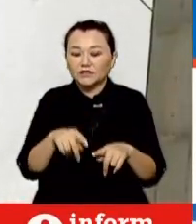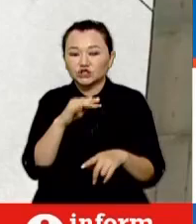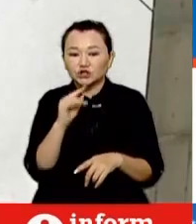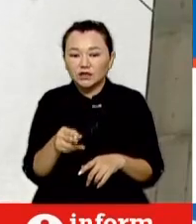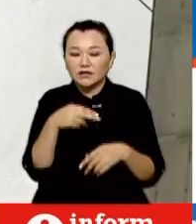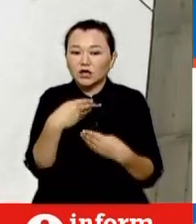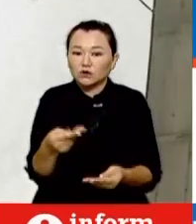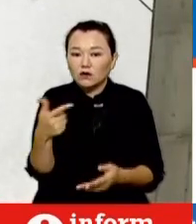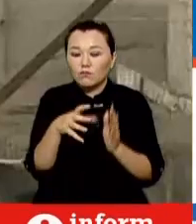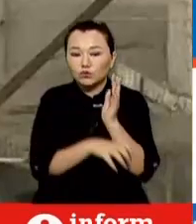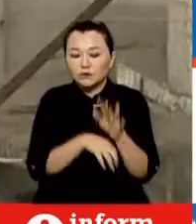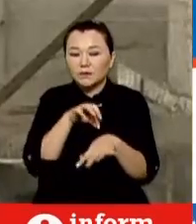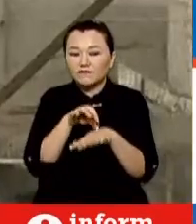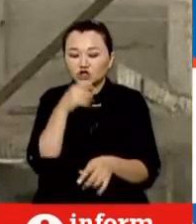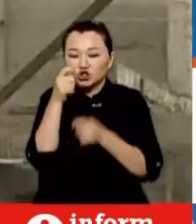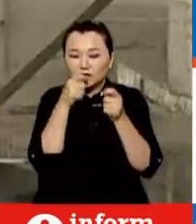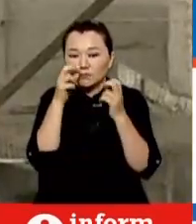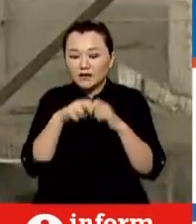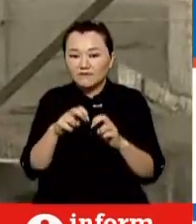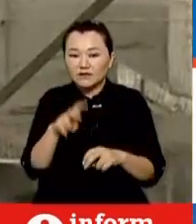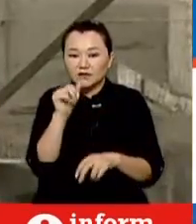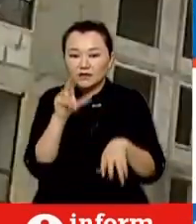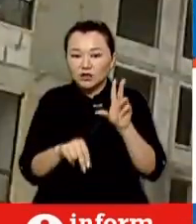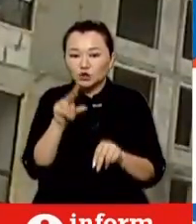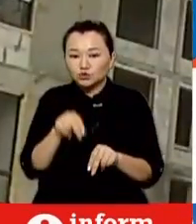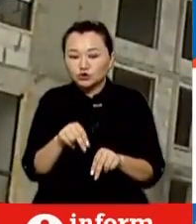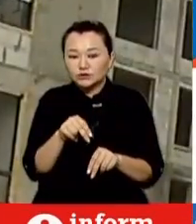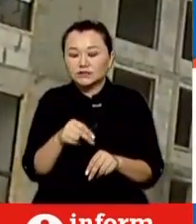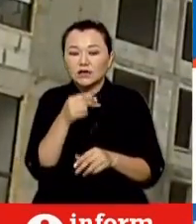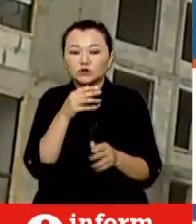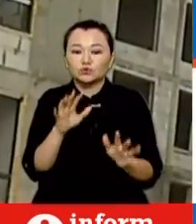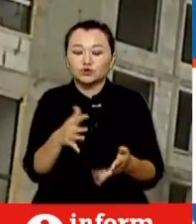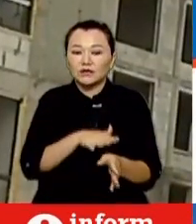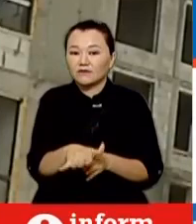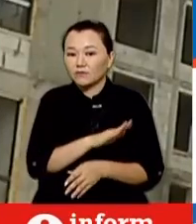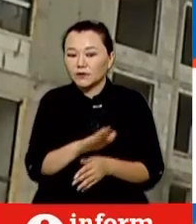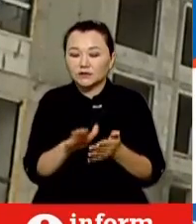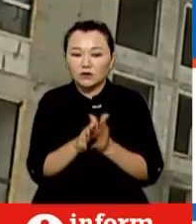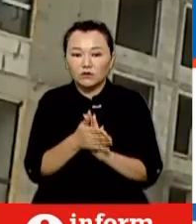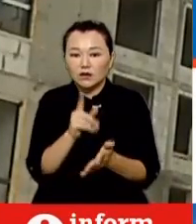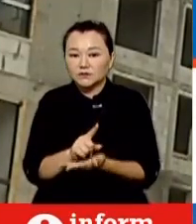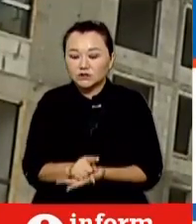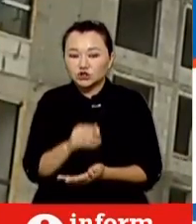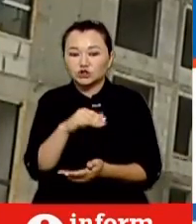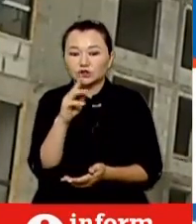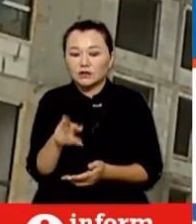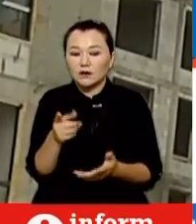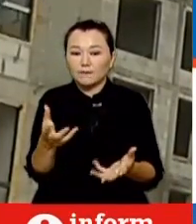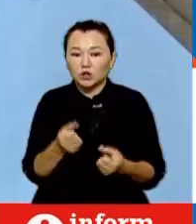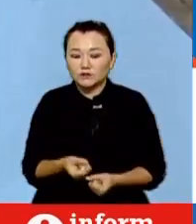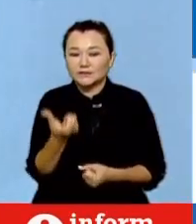выдается застройщику после проведения тщательной проверки на надежность. И в случае невыполнения договорных обязательств КЖК берет на